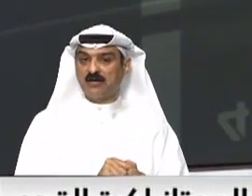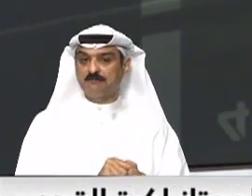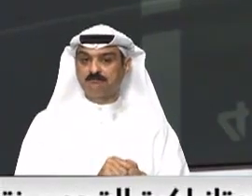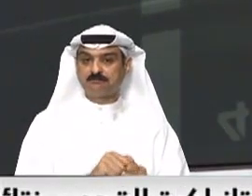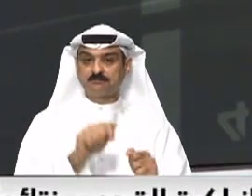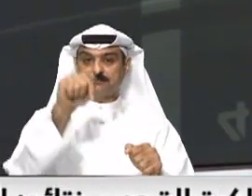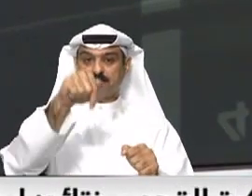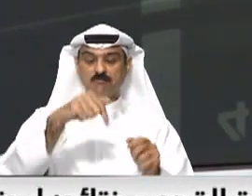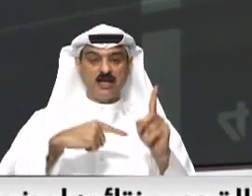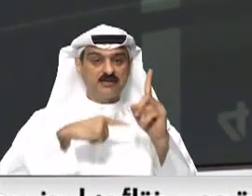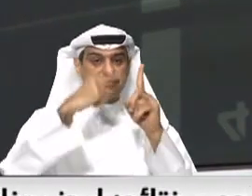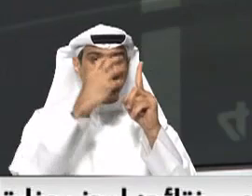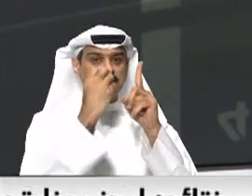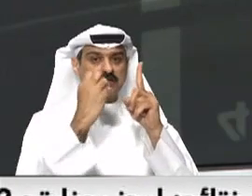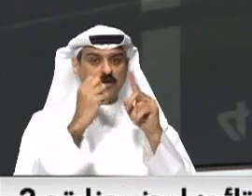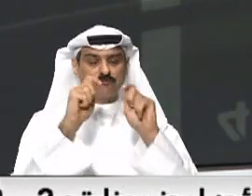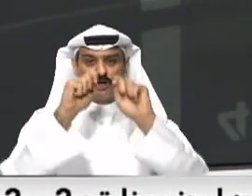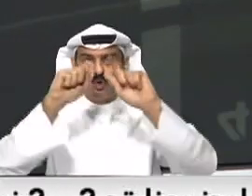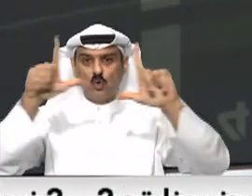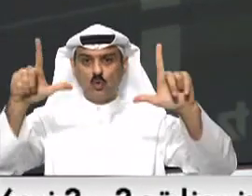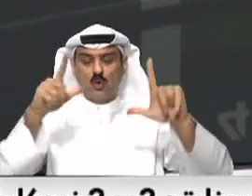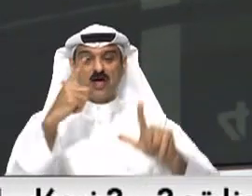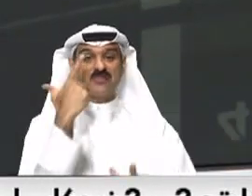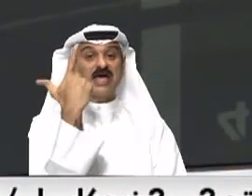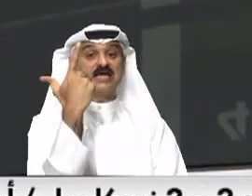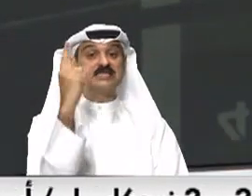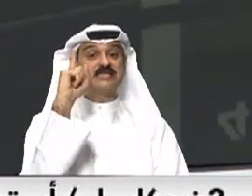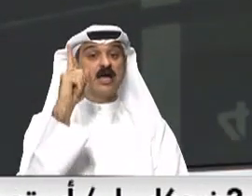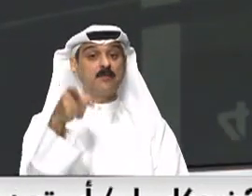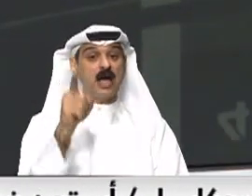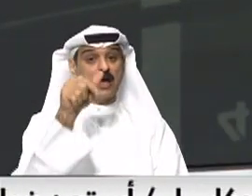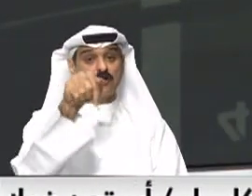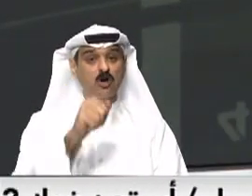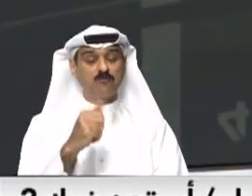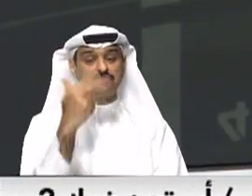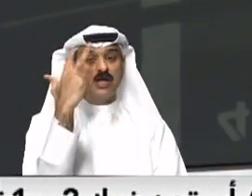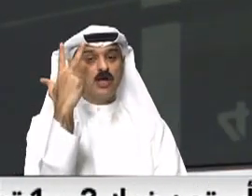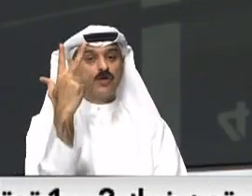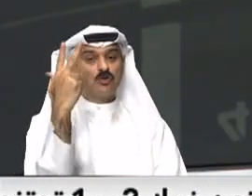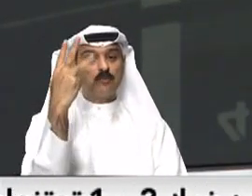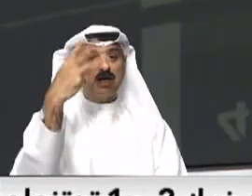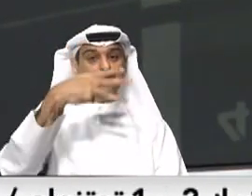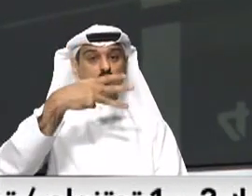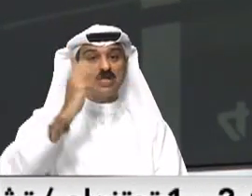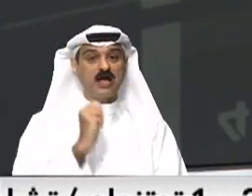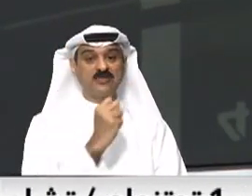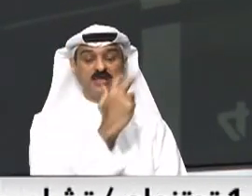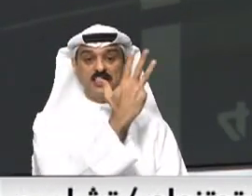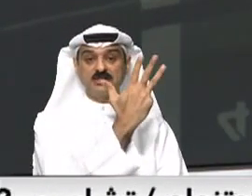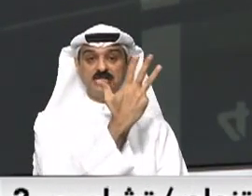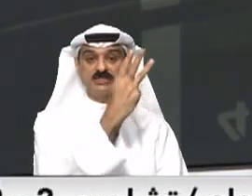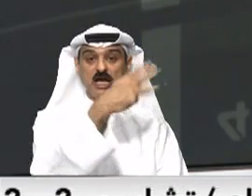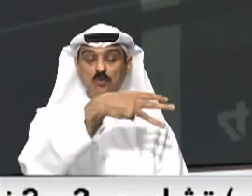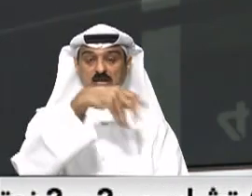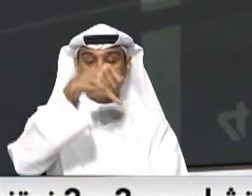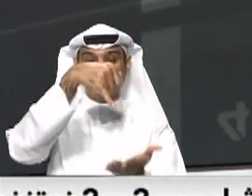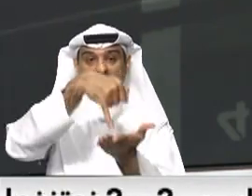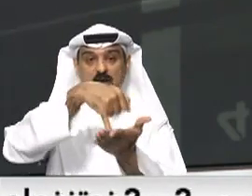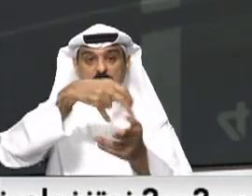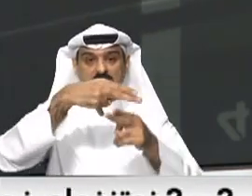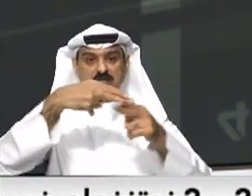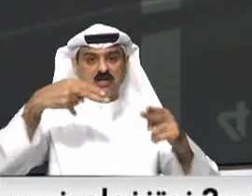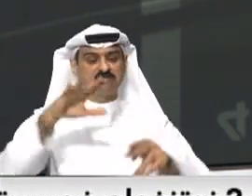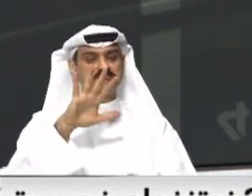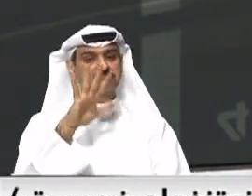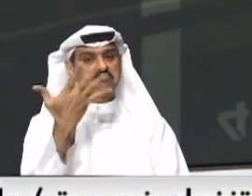اعتدال اعزائي المشاهدين لاحظ خلال ثلاث ايام المقبله ما بين ثمانيه وثلاثين الى 39 درجه مئويه في مدينه الكويت ولكن